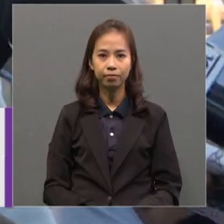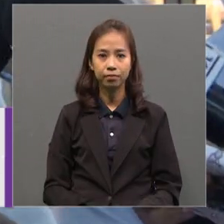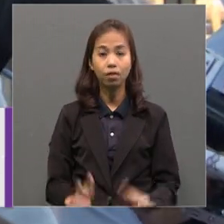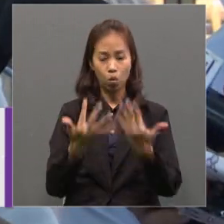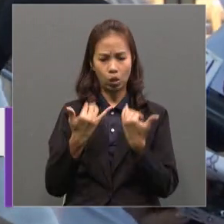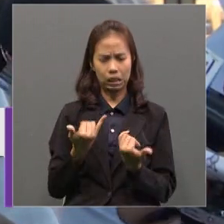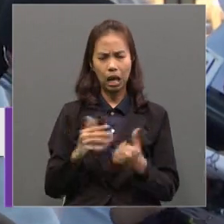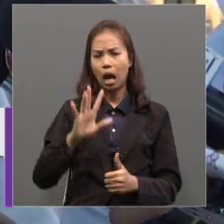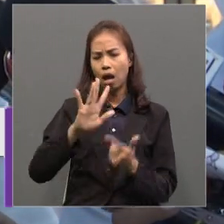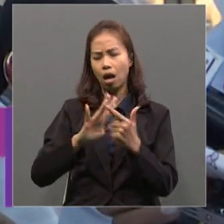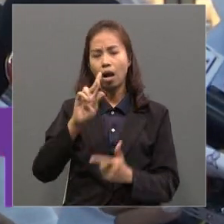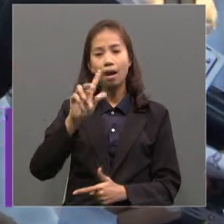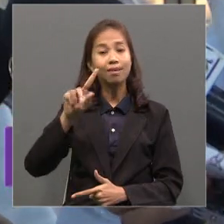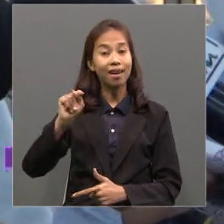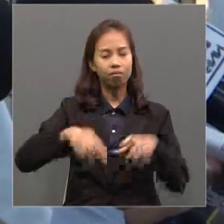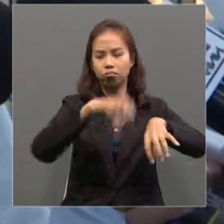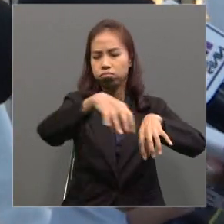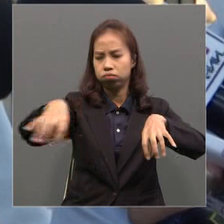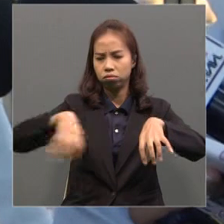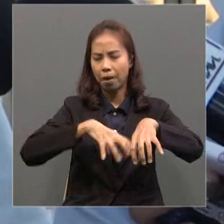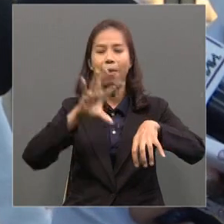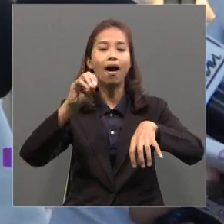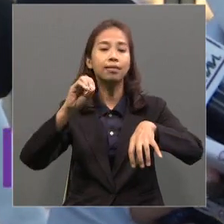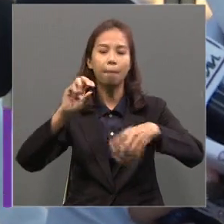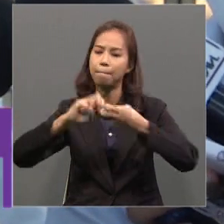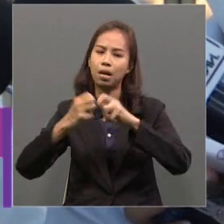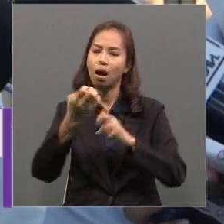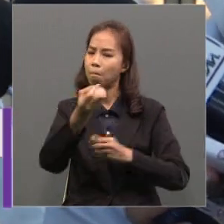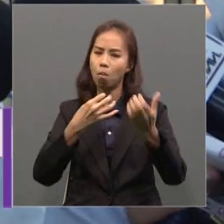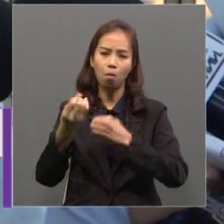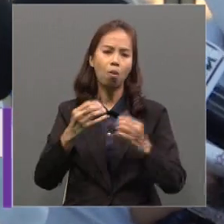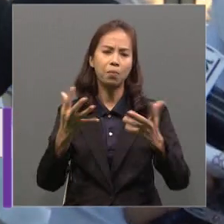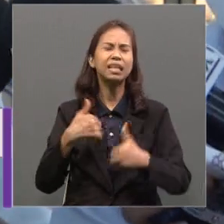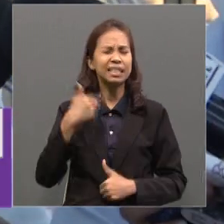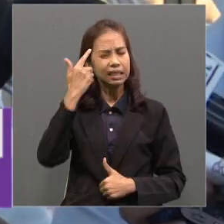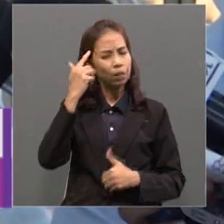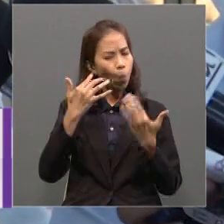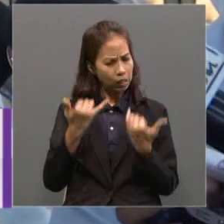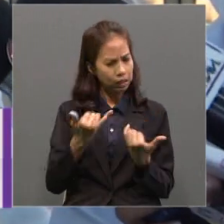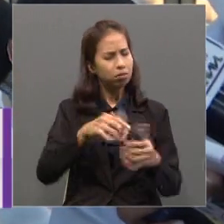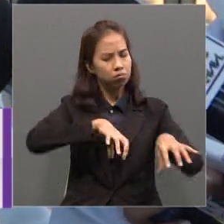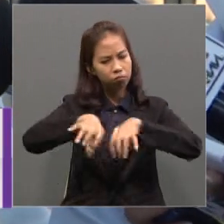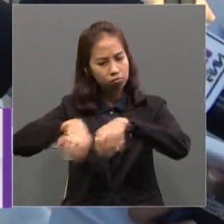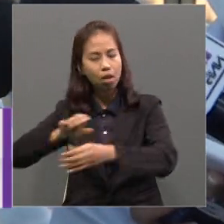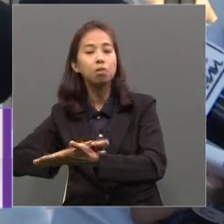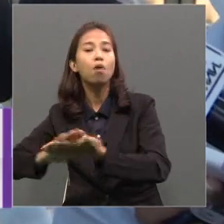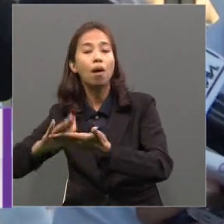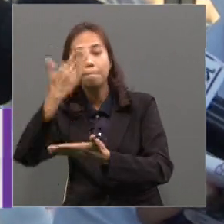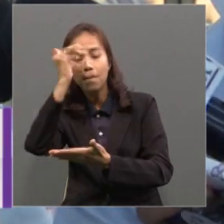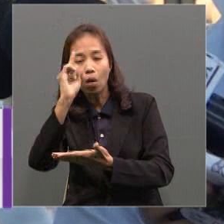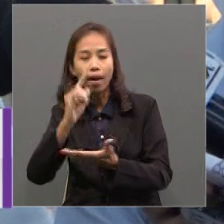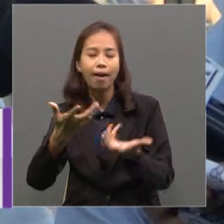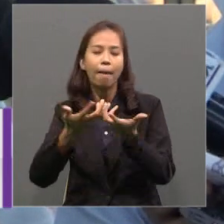50เขตจะไม่มีแจ้งปัญหามาเลยนะครับผมว่าวันนี้น่าจะเรียบร้อยทุกเขตนะครับก็แบ่งแยกกันไปตรวจนะผมมา